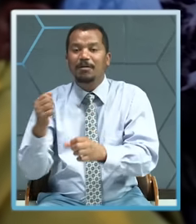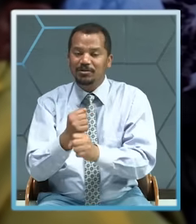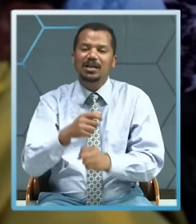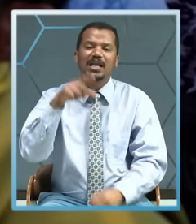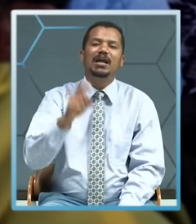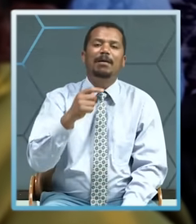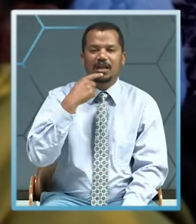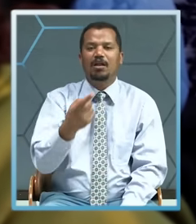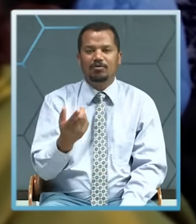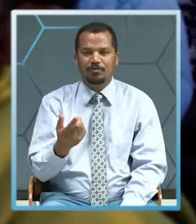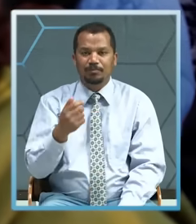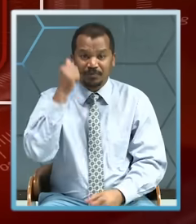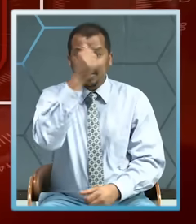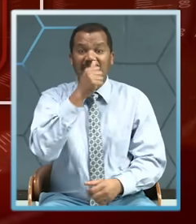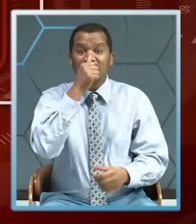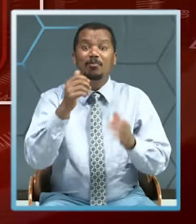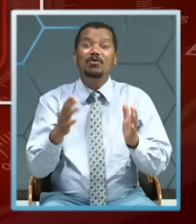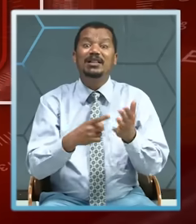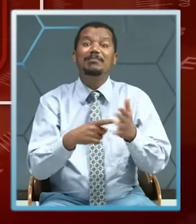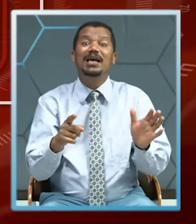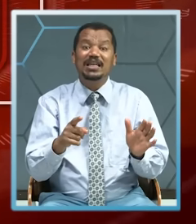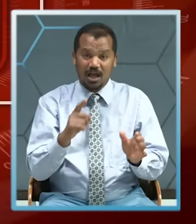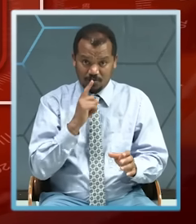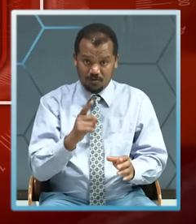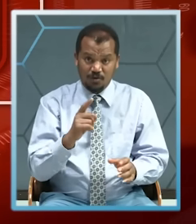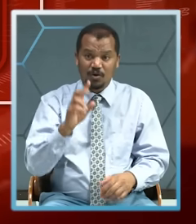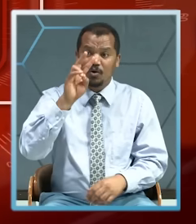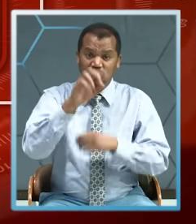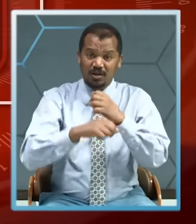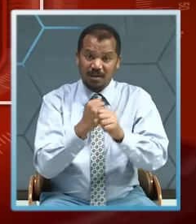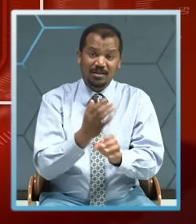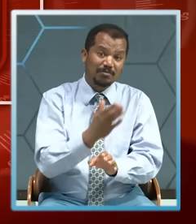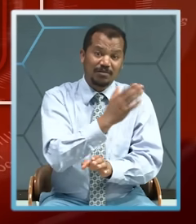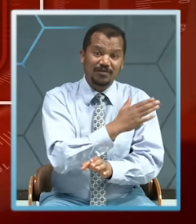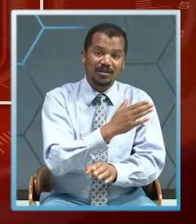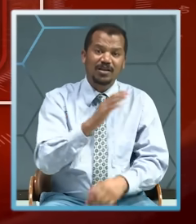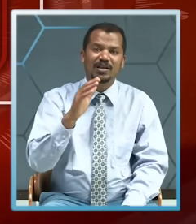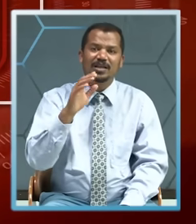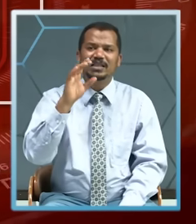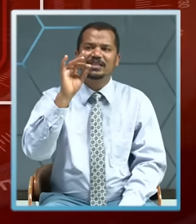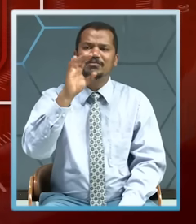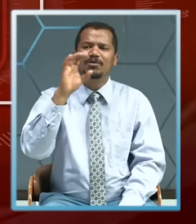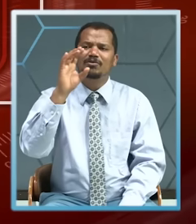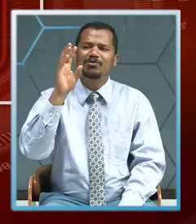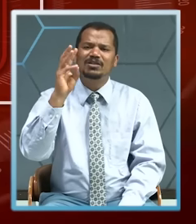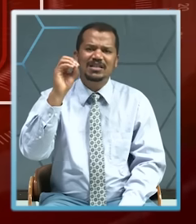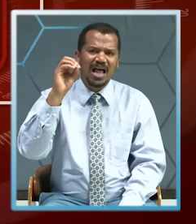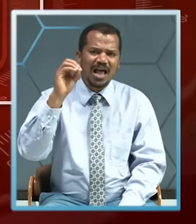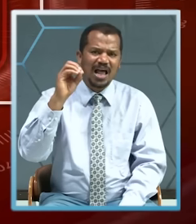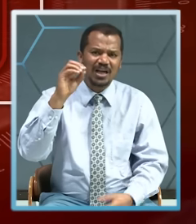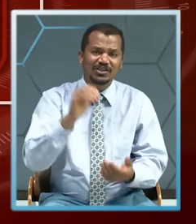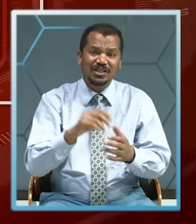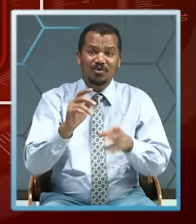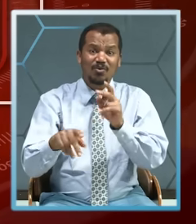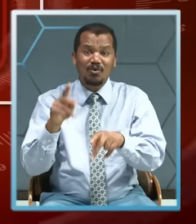በመቀናጀት ሊሰራ ይገባል ይላሉ። የኢትዮጵያዊነት መገለጫውን ብዙ ጊዜ ይሄ ነው። ከሁለት ዓመት በፊት በጌዲኦ